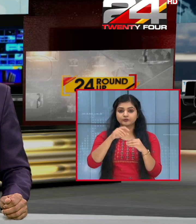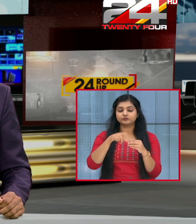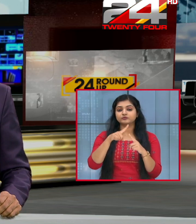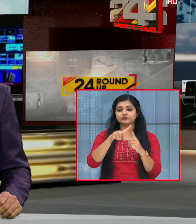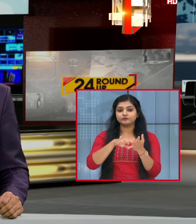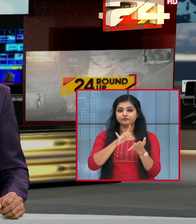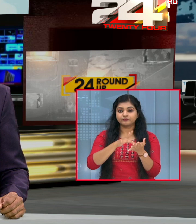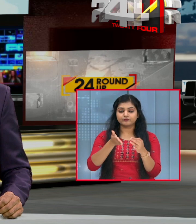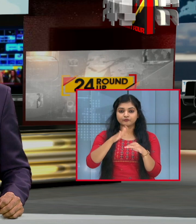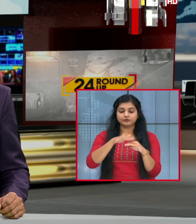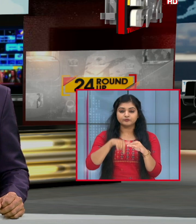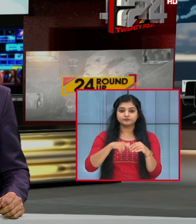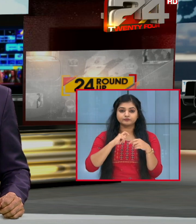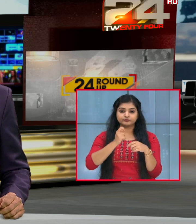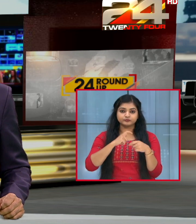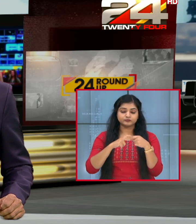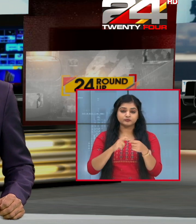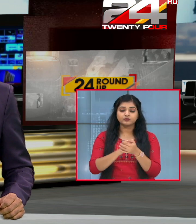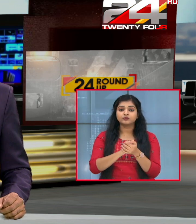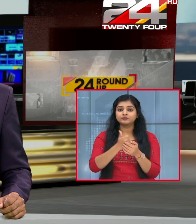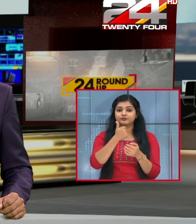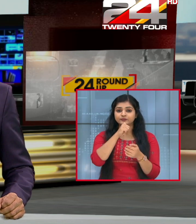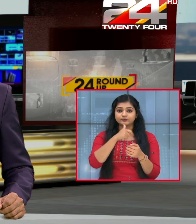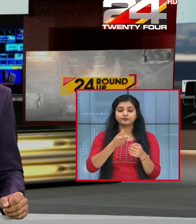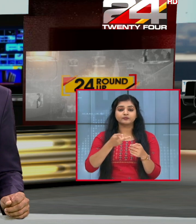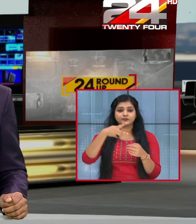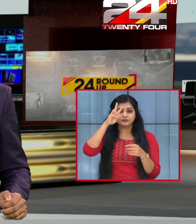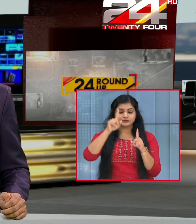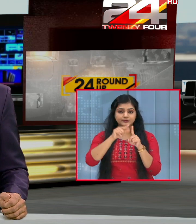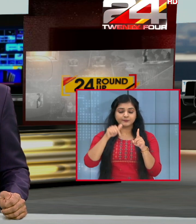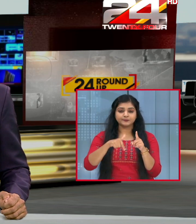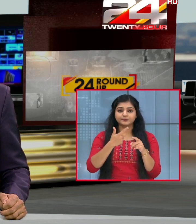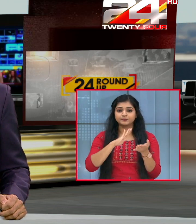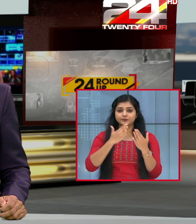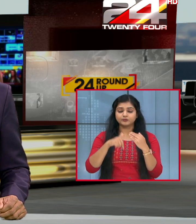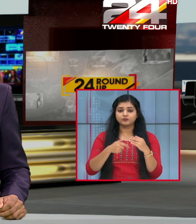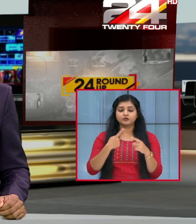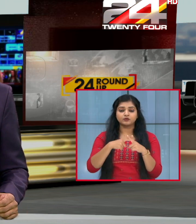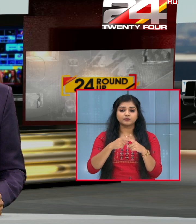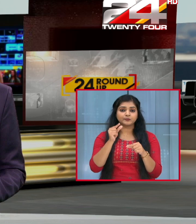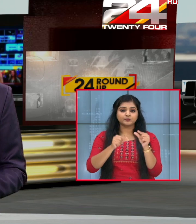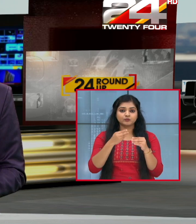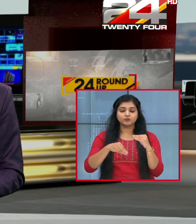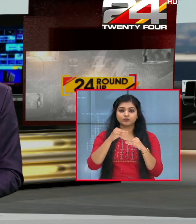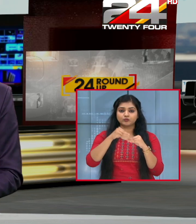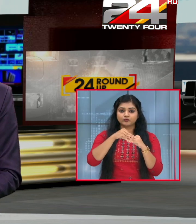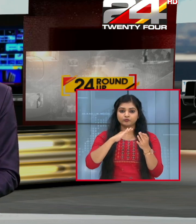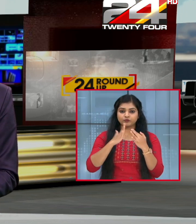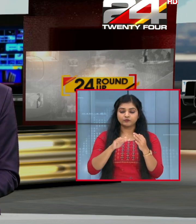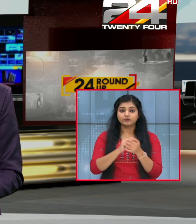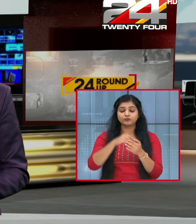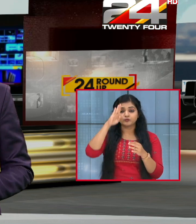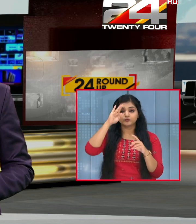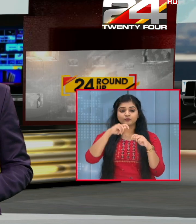വ്യാജമദ്യ ദുരന്തത്തിൽ ഇപ്പോൾ മരണസംഖ്യ ഉയരുന്നു, അത് വിഷമമുള്ള വാർത്തയാണ്. എന്താണ് നിലവിലെ അവസ്ഥ? ഈ നടപടികൾ, പോലീസിലുണ്ടായ നടപടികൾ